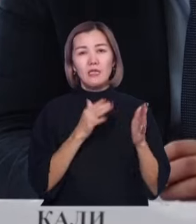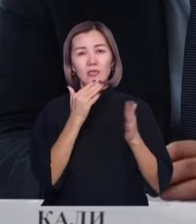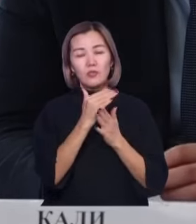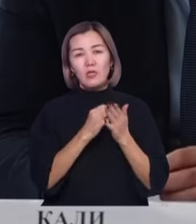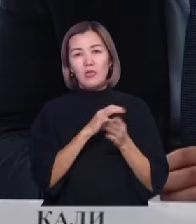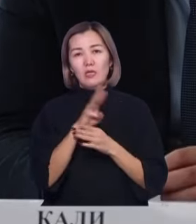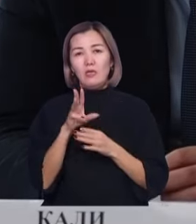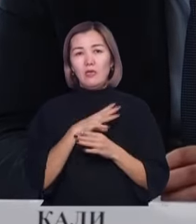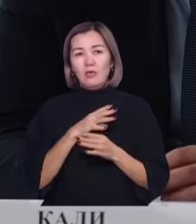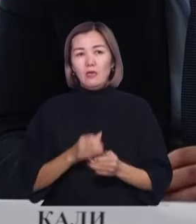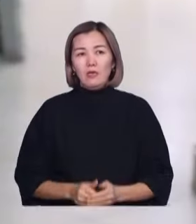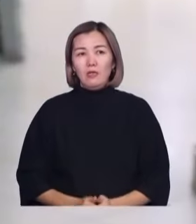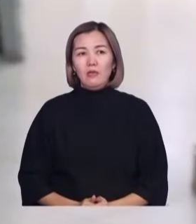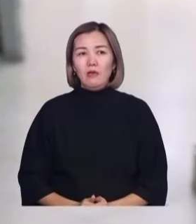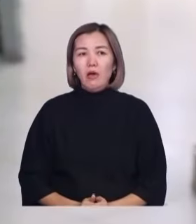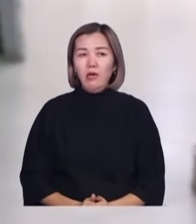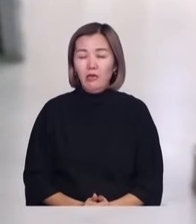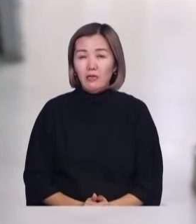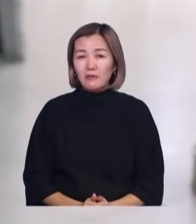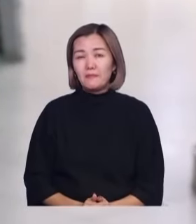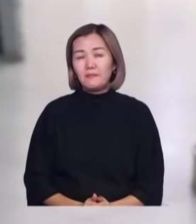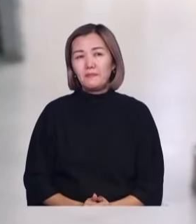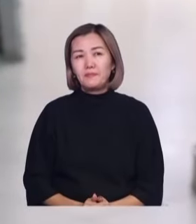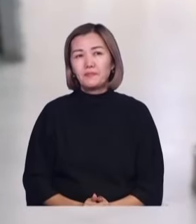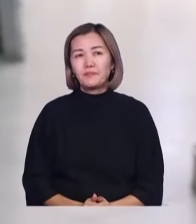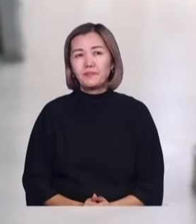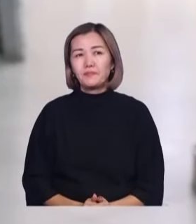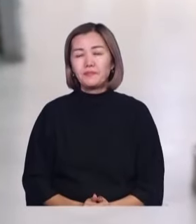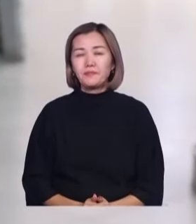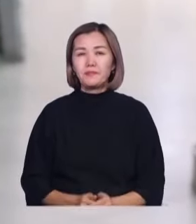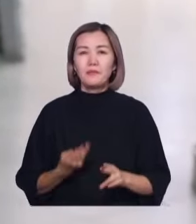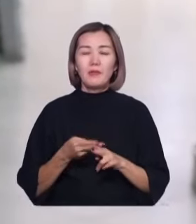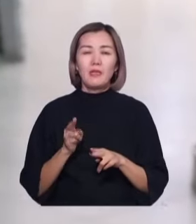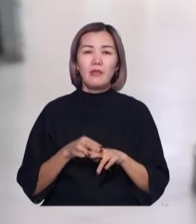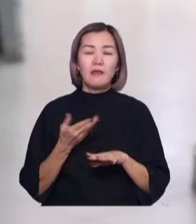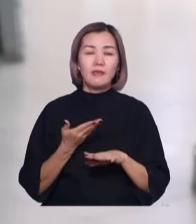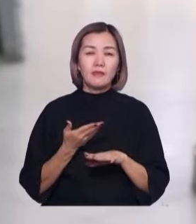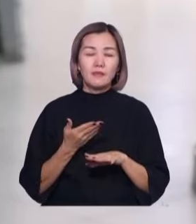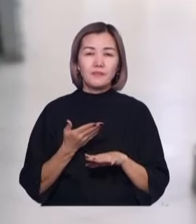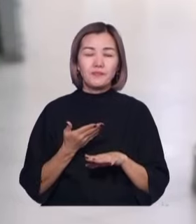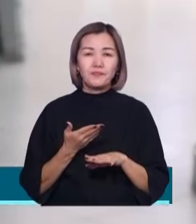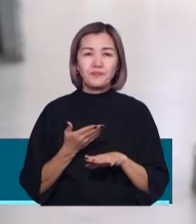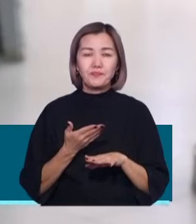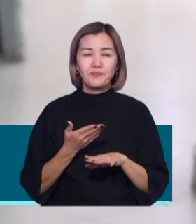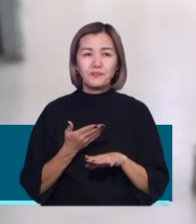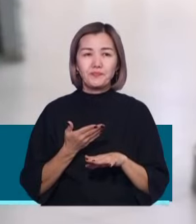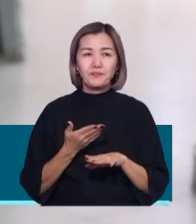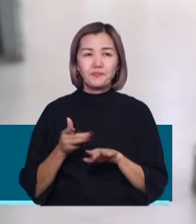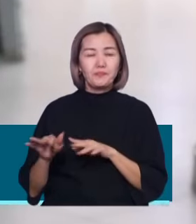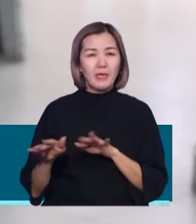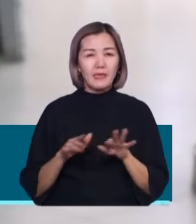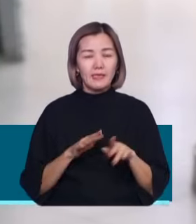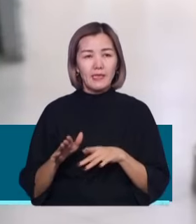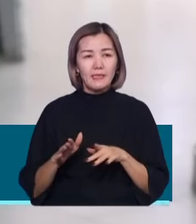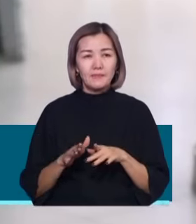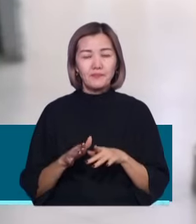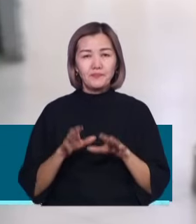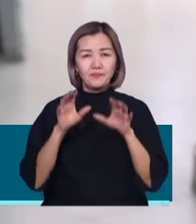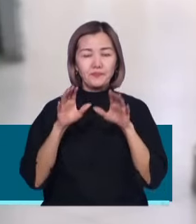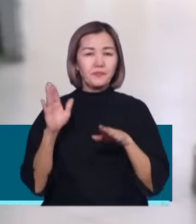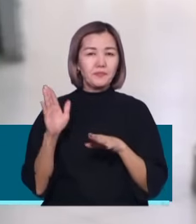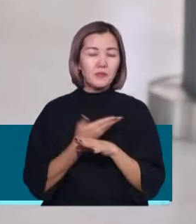қамтиды. Ең күрделі мәселе заңсыз жолмен жаңа табыстарды шектеу жұмыстарын жол